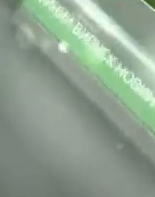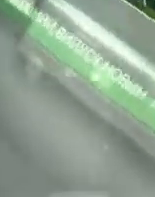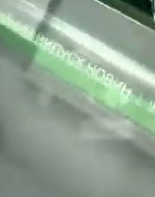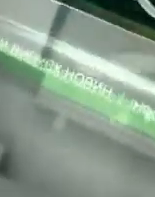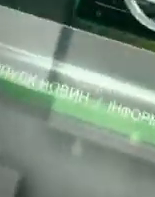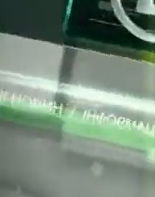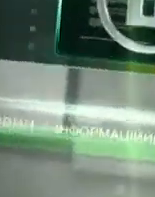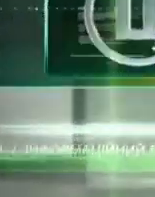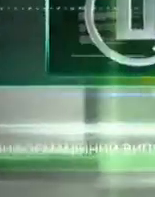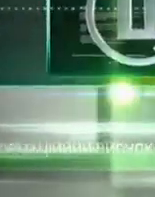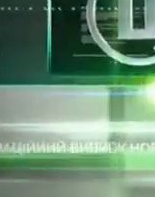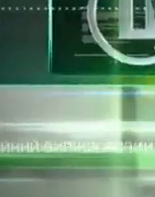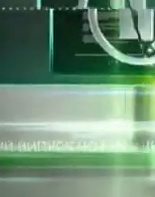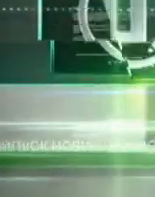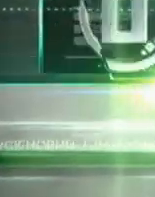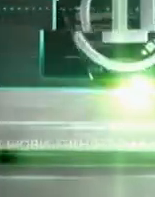Музика